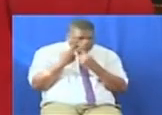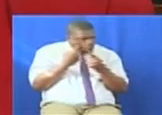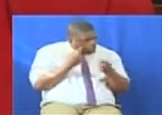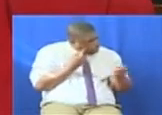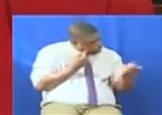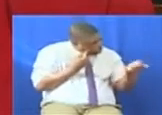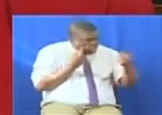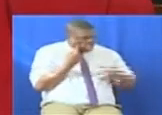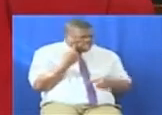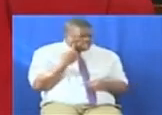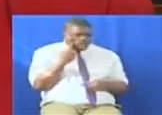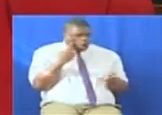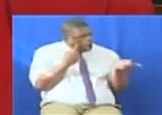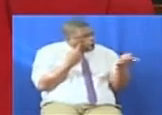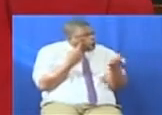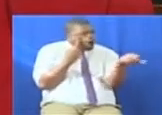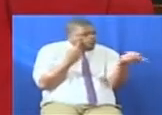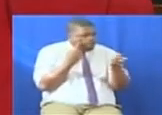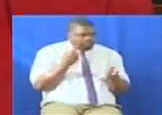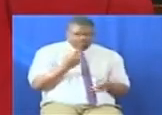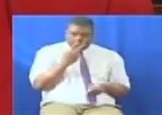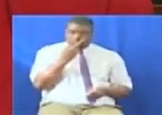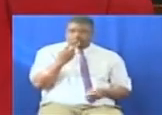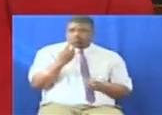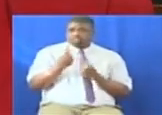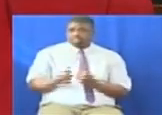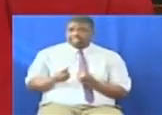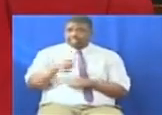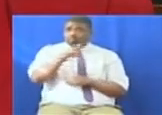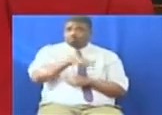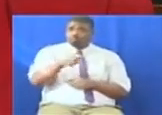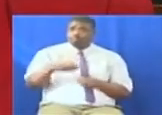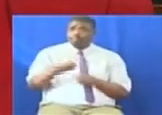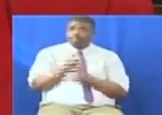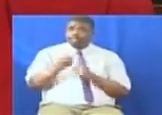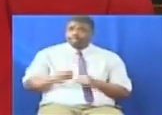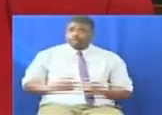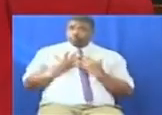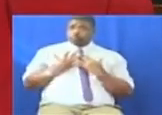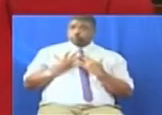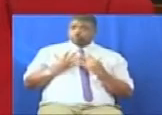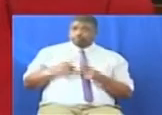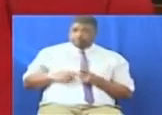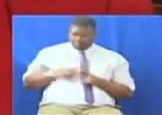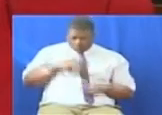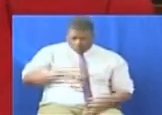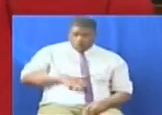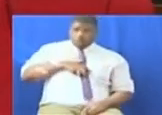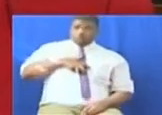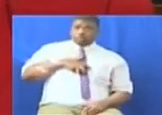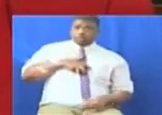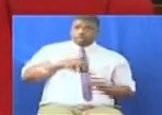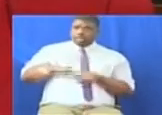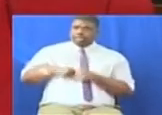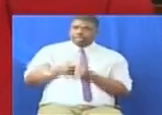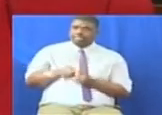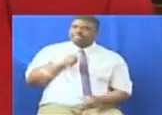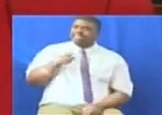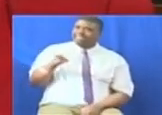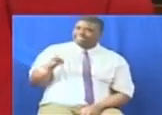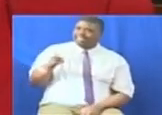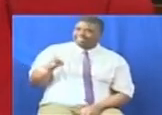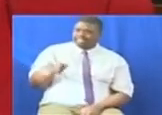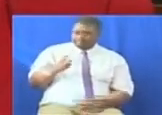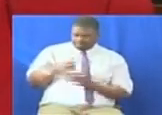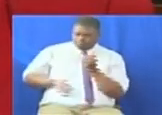Kwa Rais Magufuli kwanza alikuwa anatushangaa Watanzania, tulipata taharuki, tulipata hofu, lakini yeye